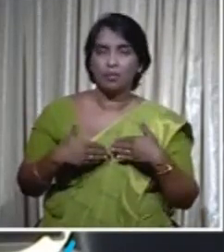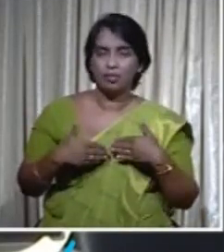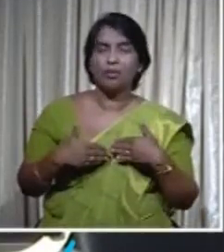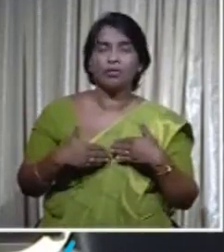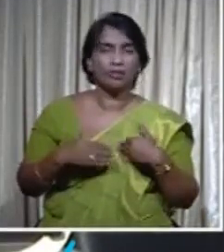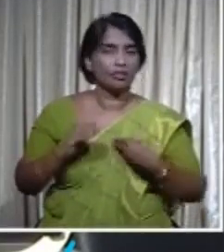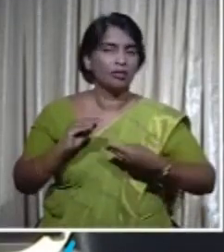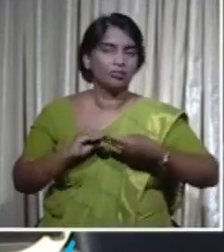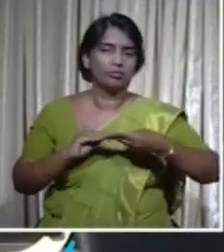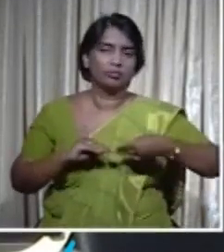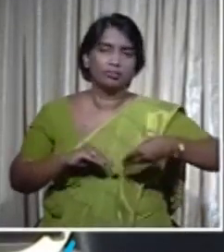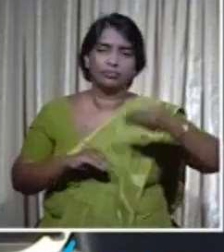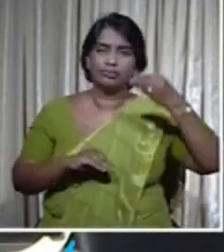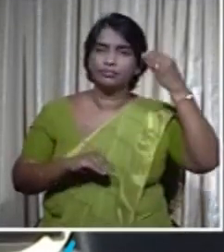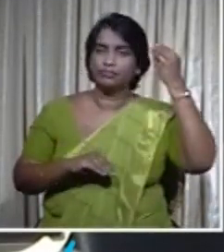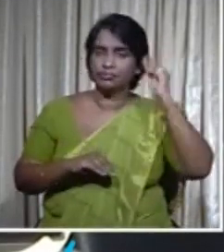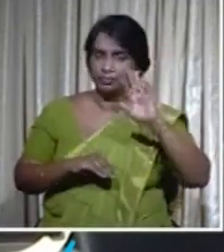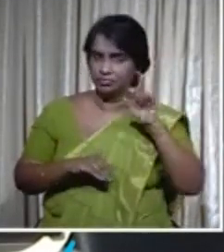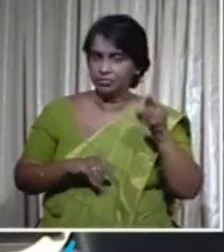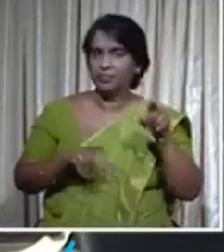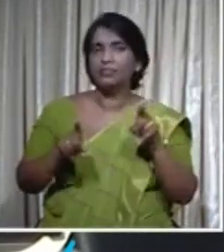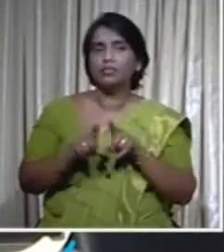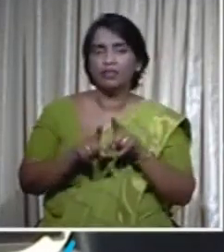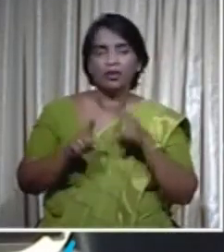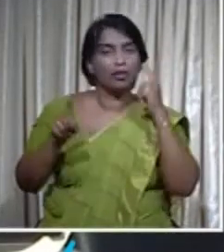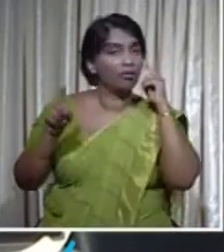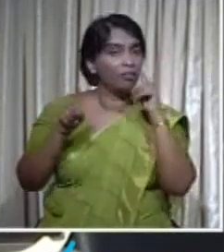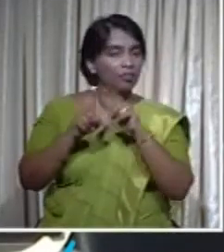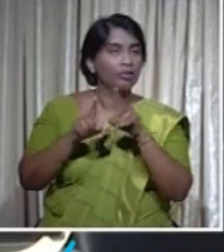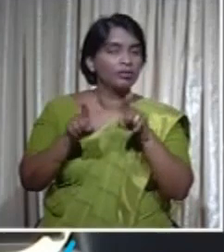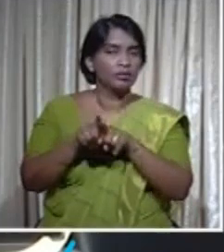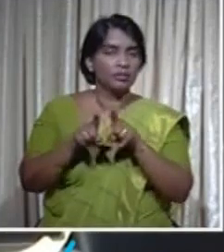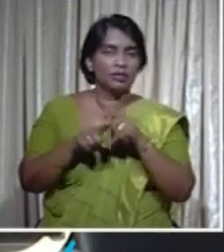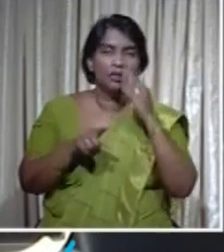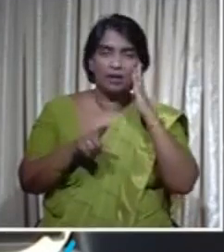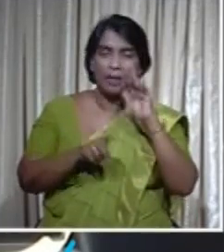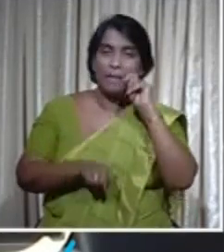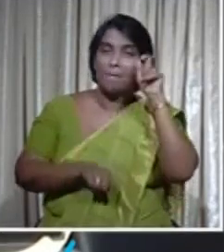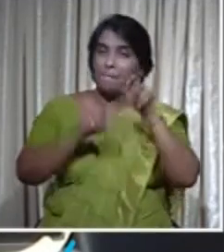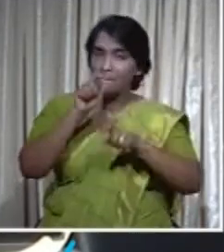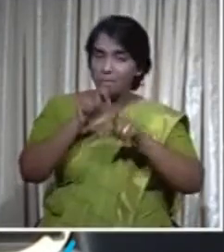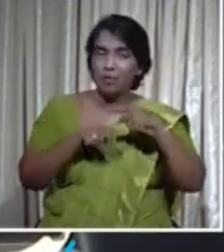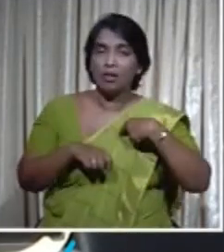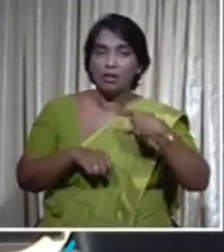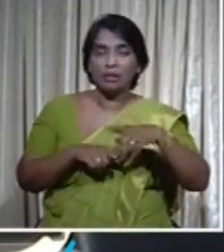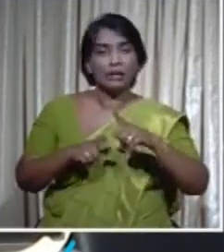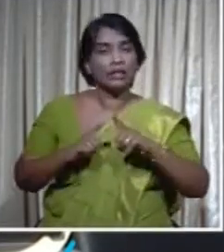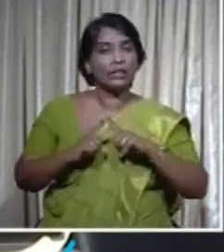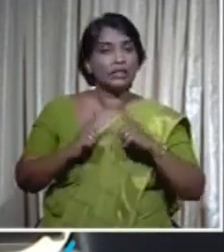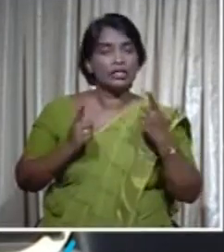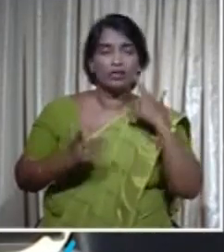காரணமாக எங்களுடைய சாதாரண மக்களுடைய வாழ்க்கை என்பது மிகவும் பாதிக்கப்பட்டிருக்கிறது.